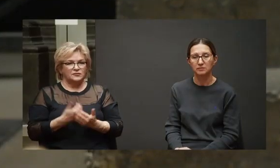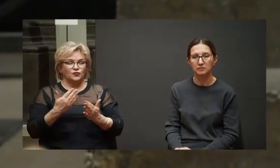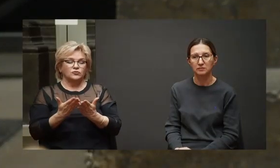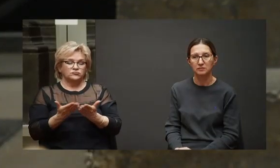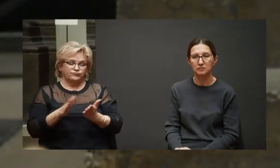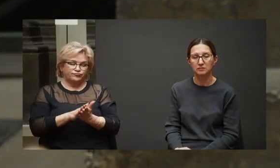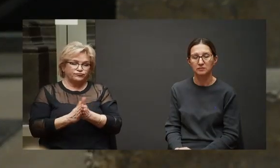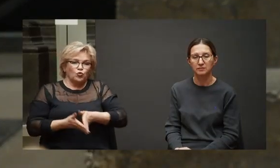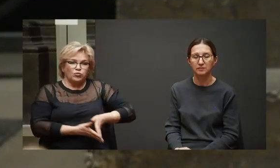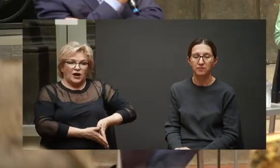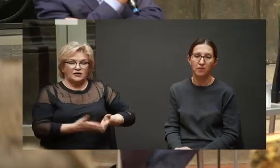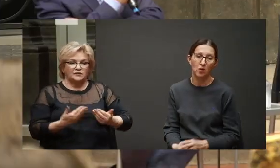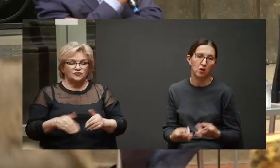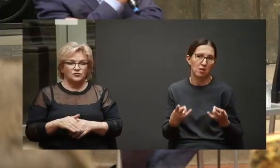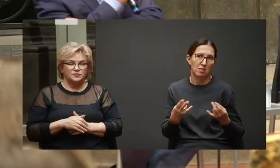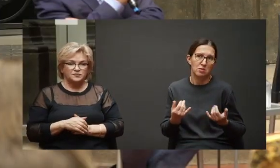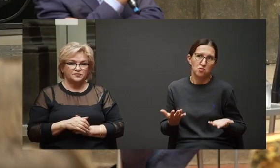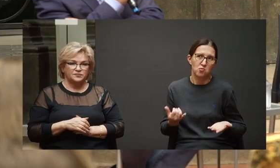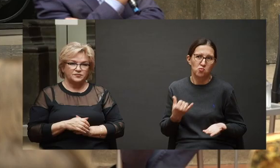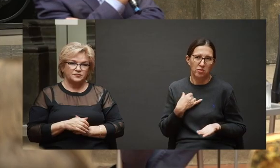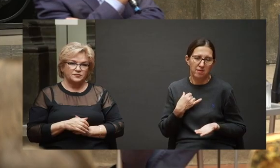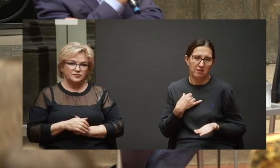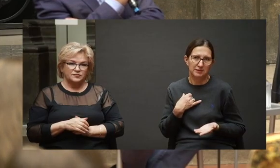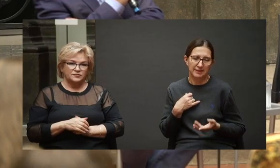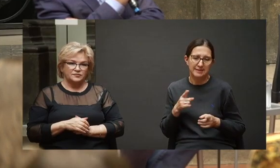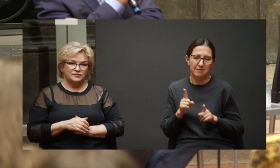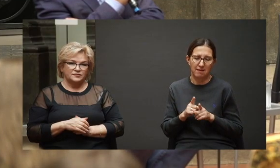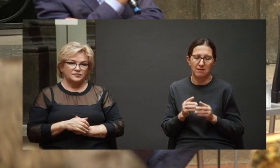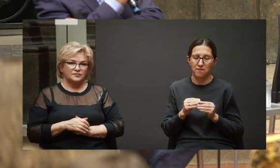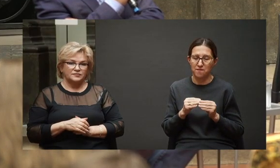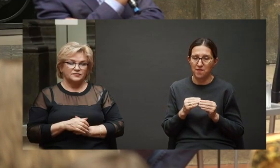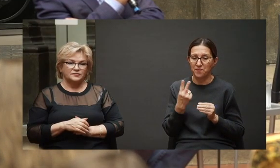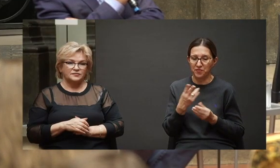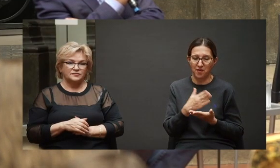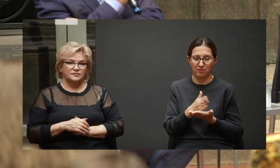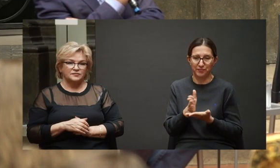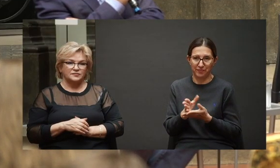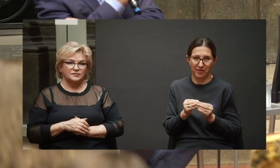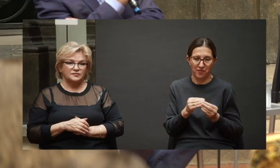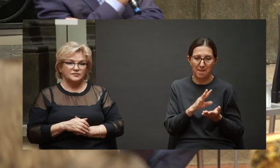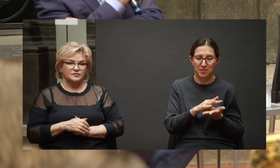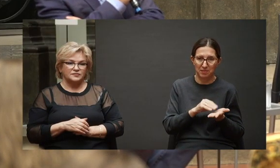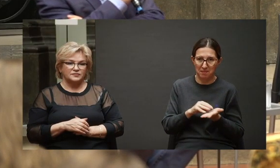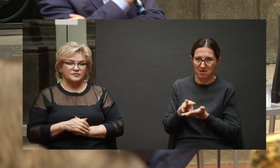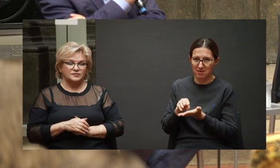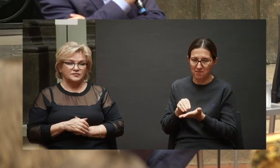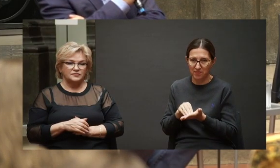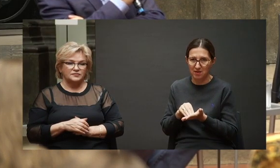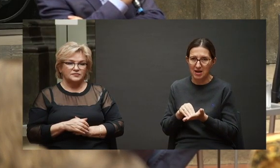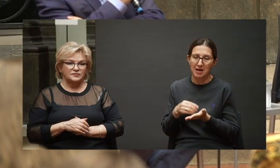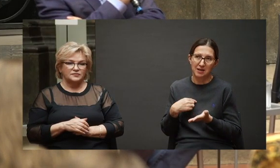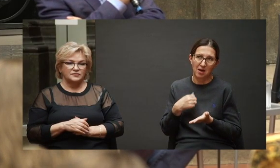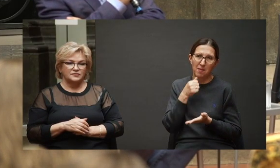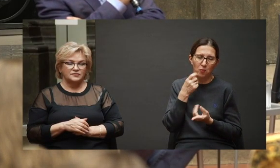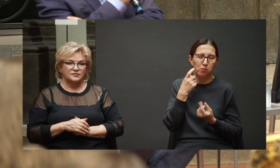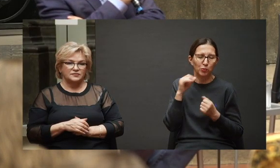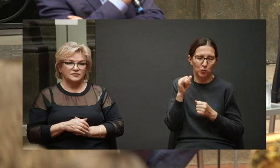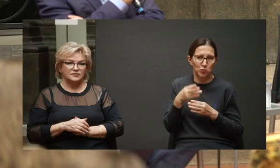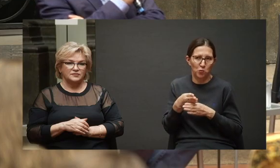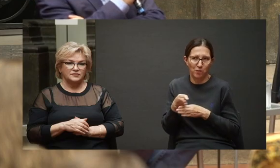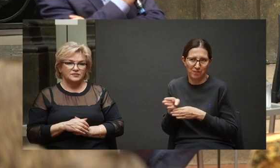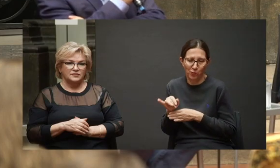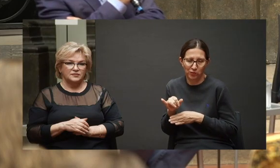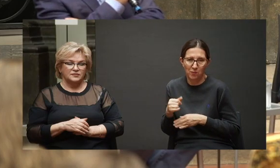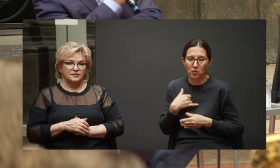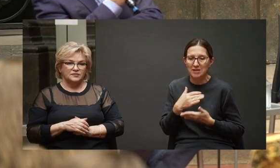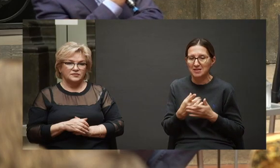книжечку, убрали. Ну, у нас же два, если держаться за эти два примера, я постараюсь сейчас от них уйти куда-нибудь еще. У нас